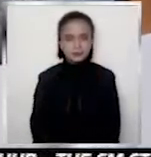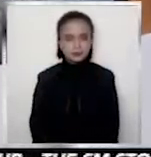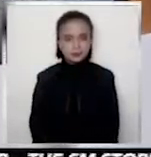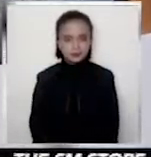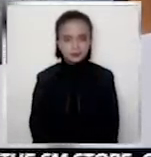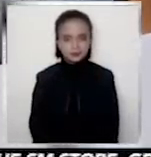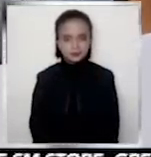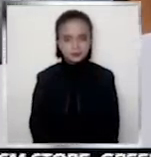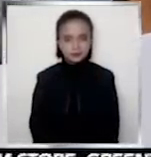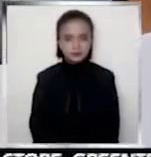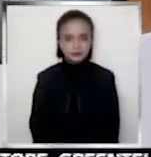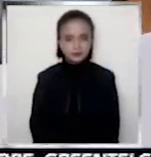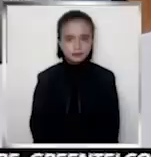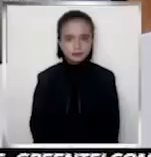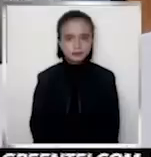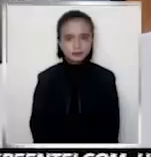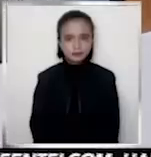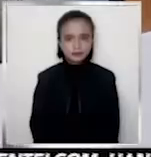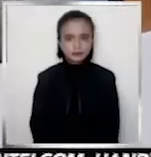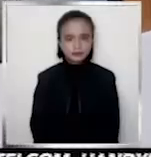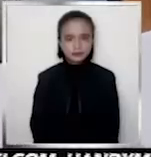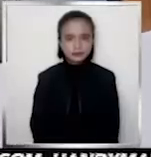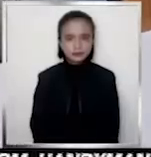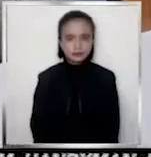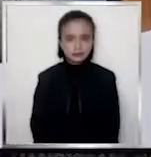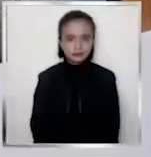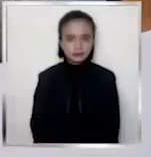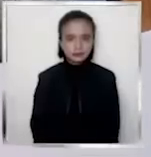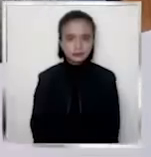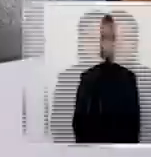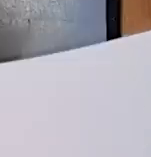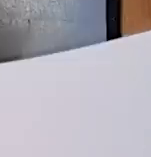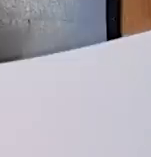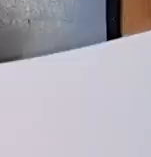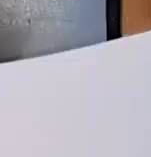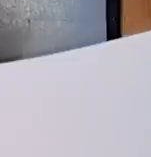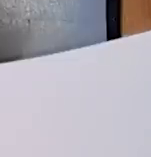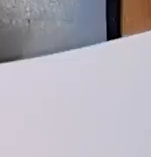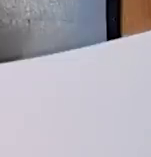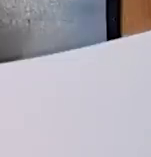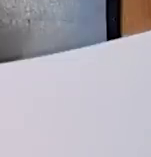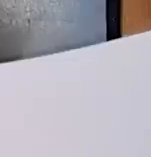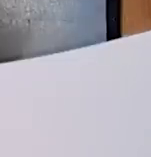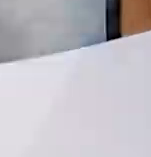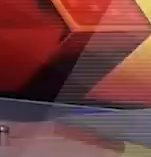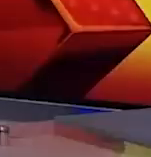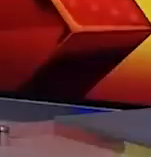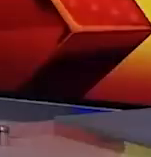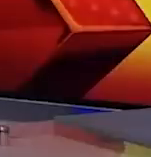Lars Santiago updated sa showbiz happenings.